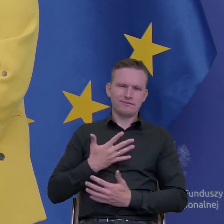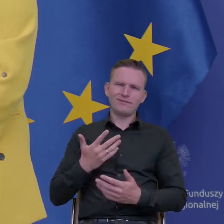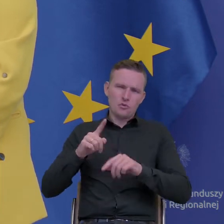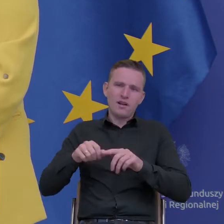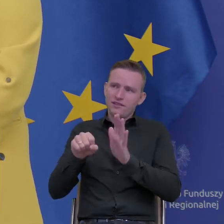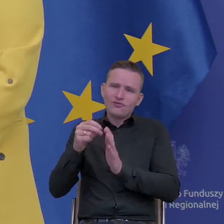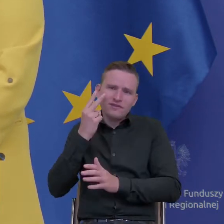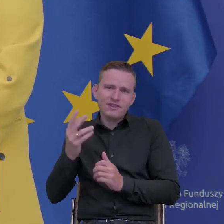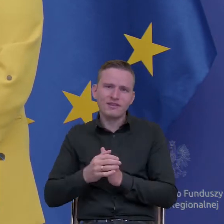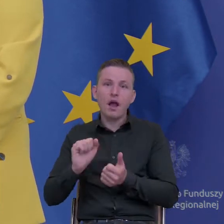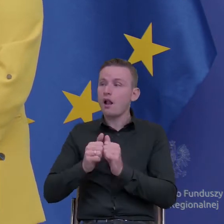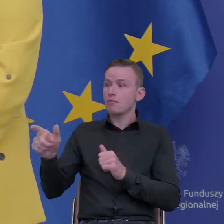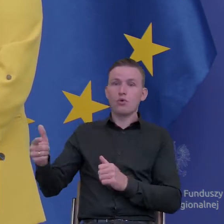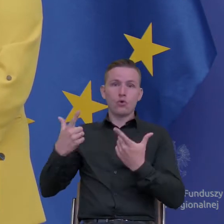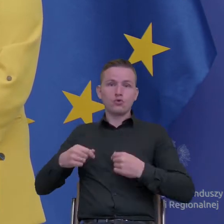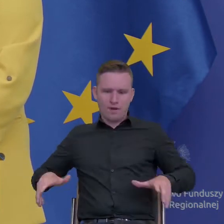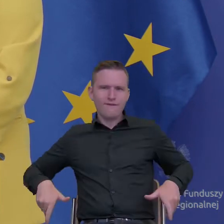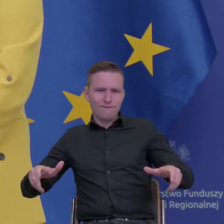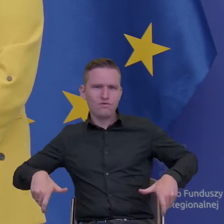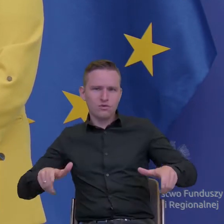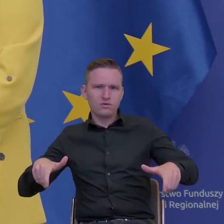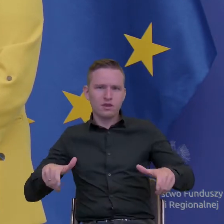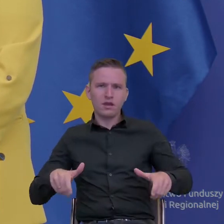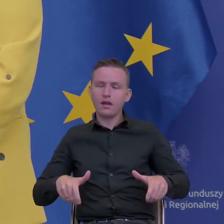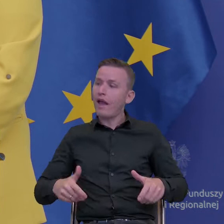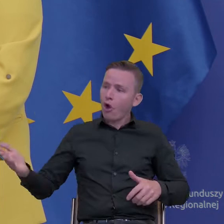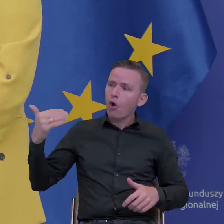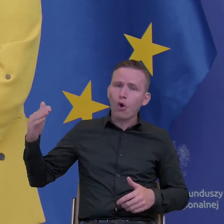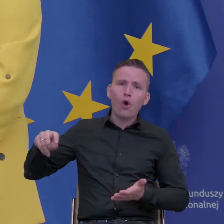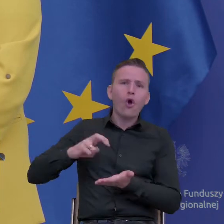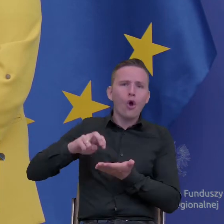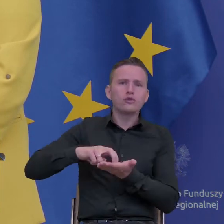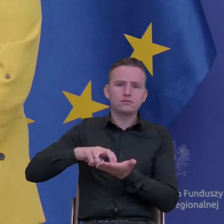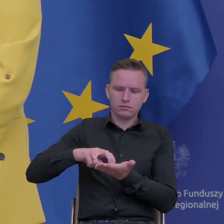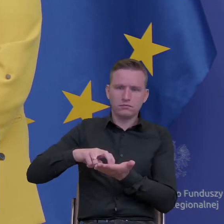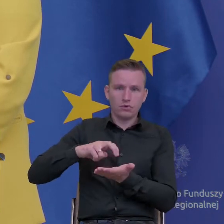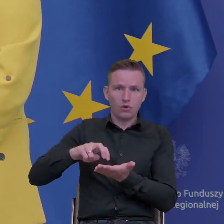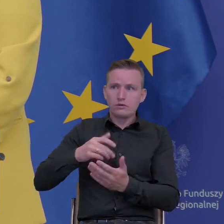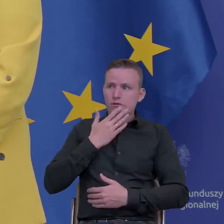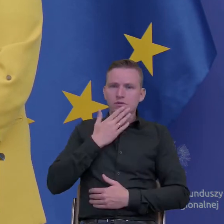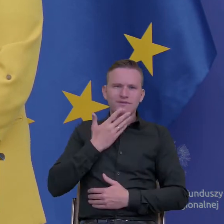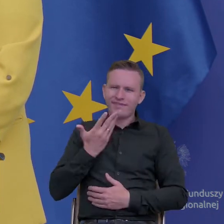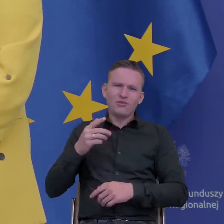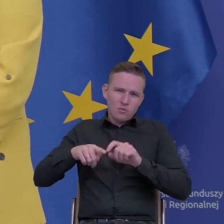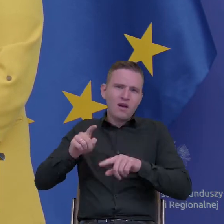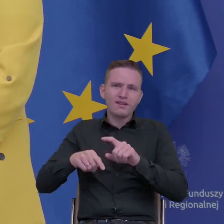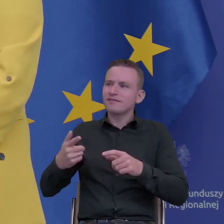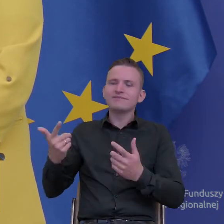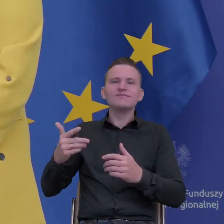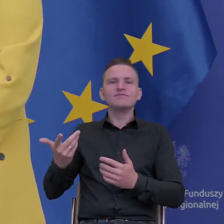z osobami z niepełnosprawnościami pozwoliły mi się otworzyć na te potrzeby. Pozwoliły mi